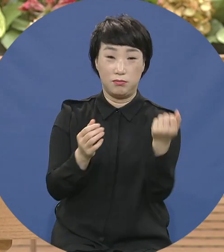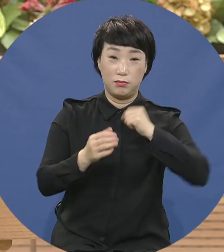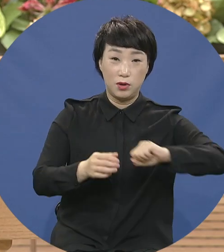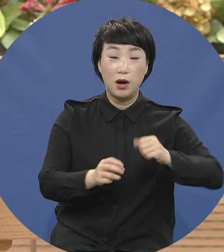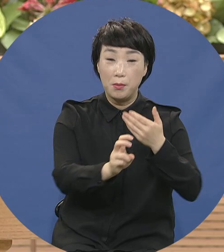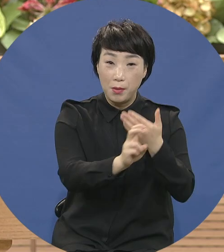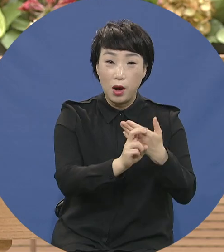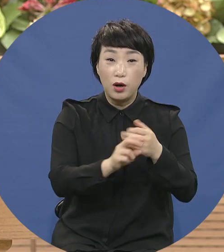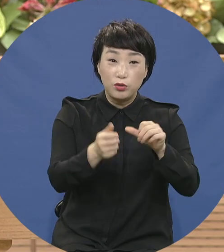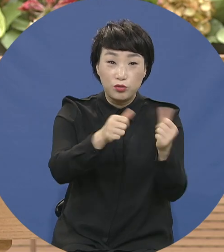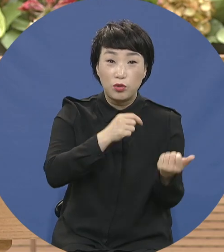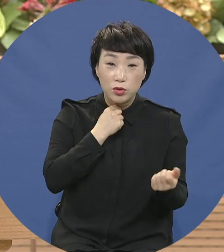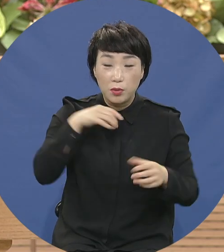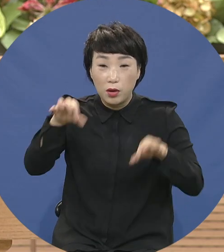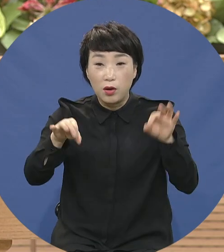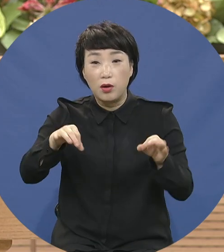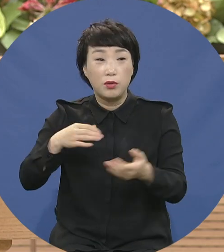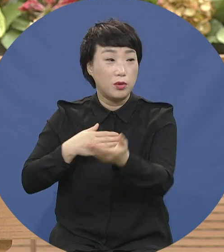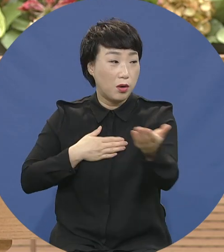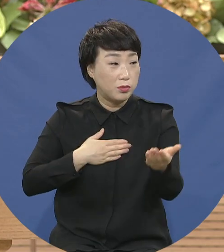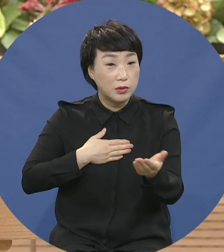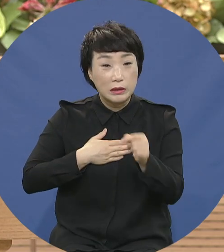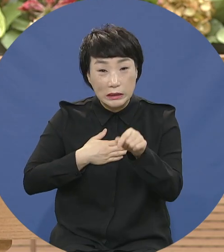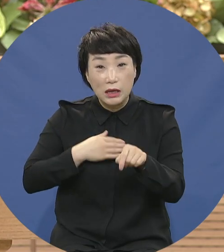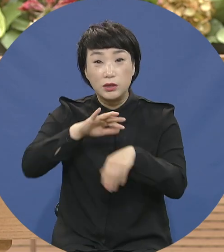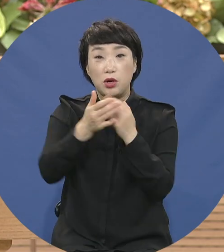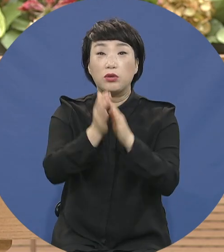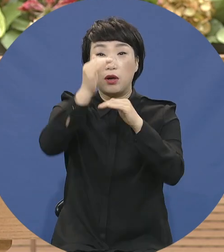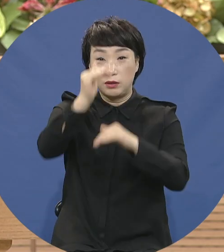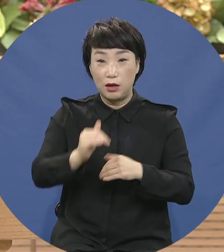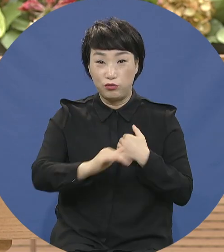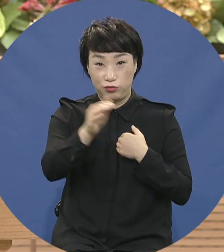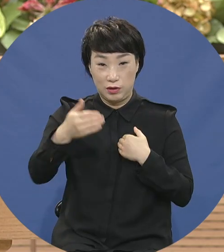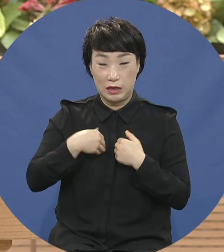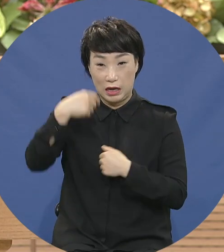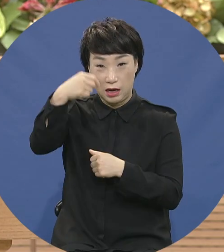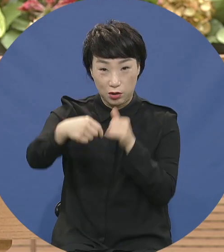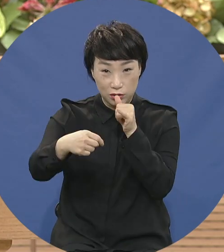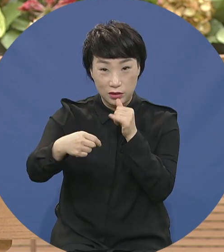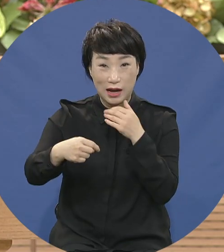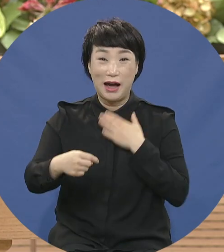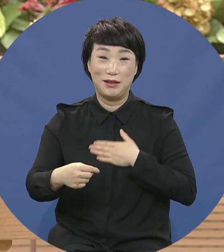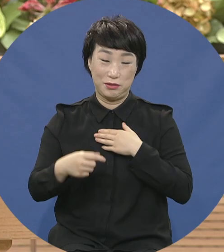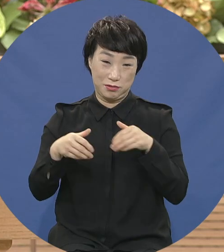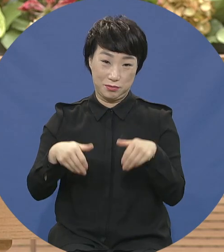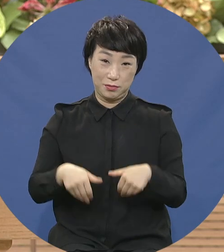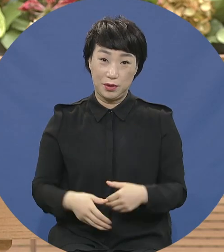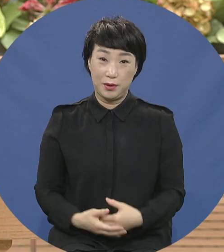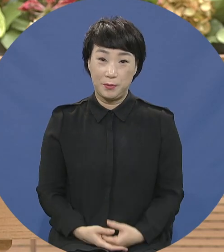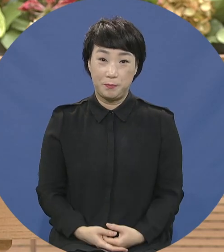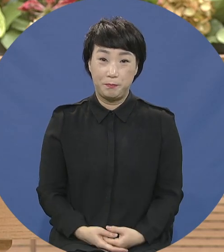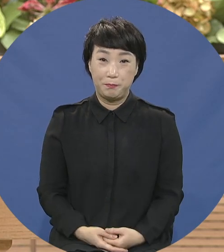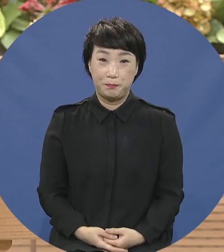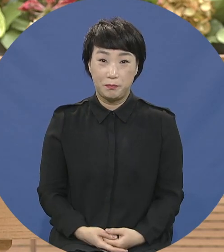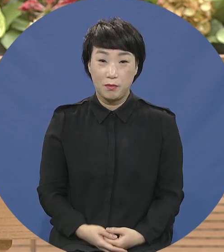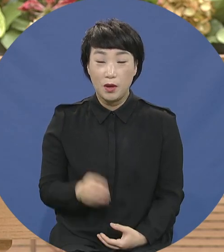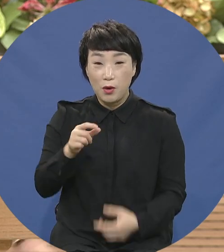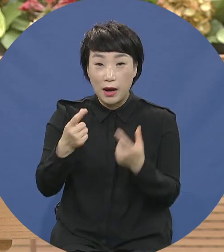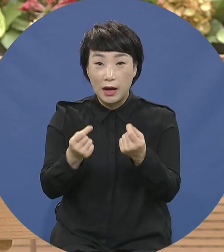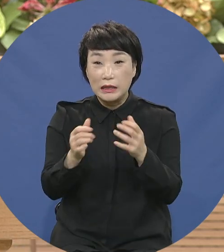범법에서 죽을 것이냐, 성경은 이걸 우리에게 말하고 계심을 알아야 합니다.